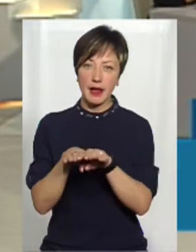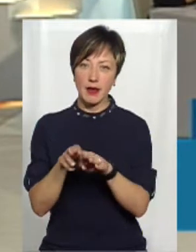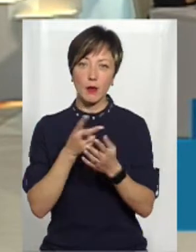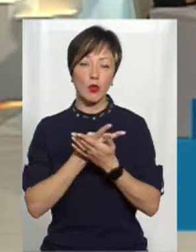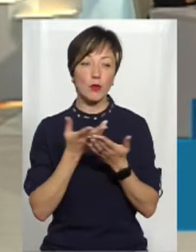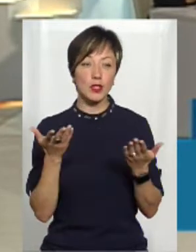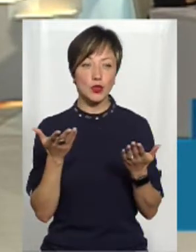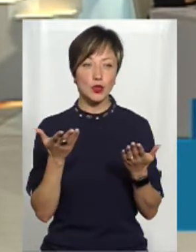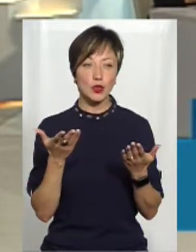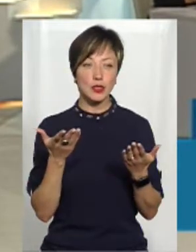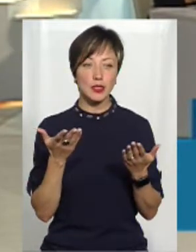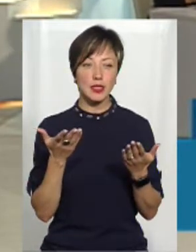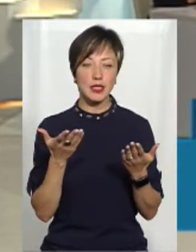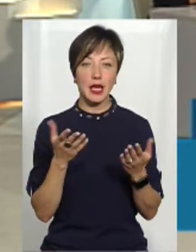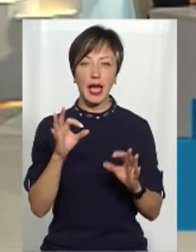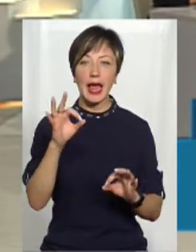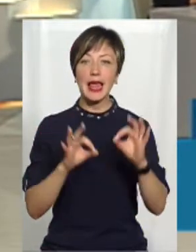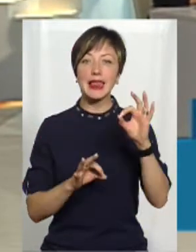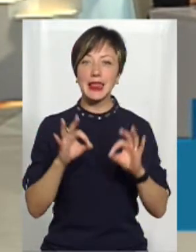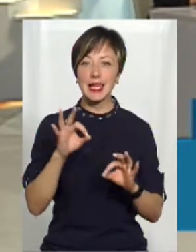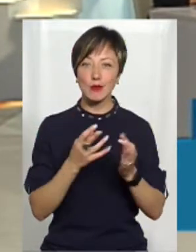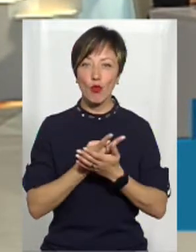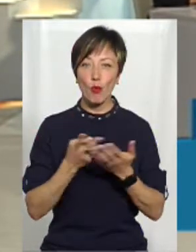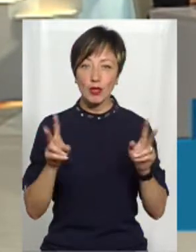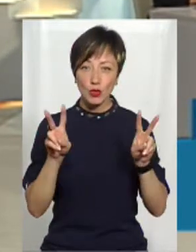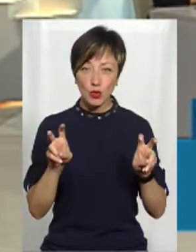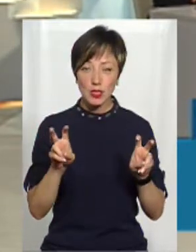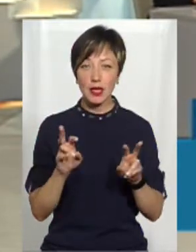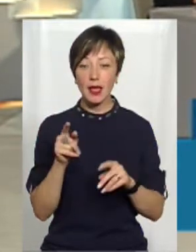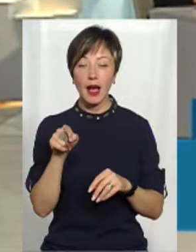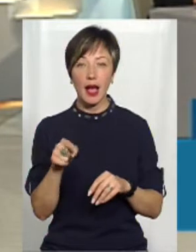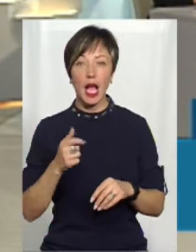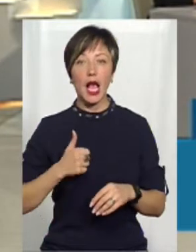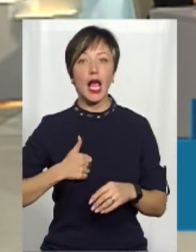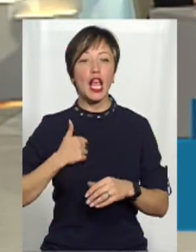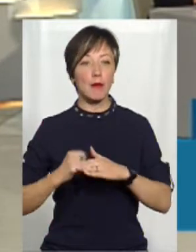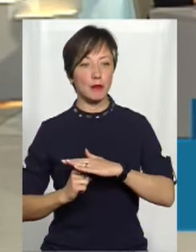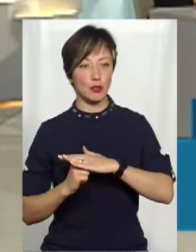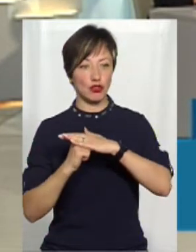публічності, рівень індекс публічності з їх іміджем?